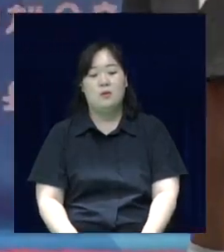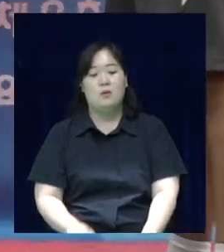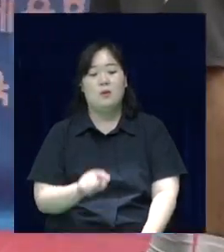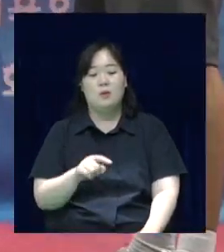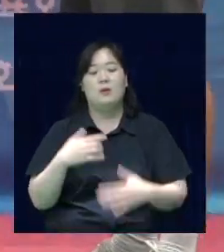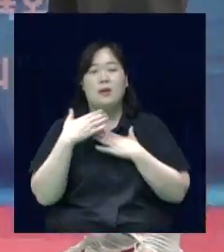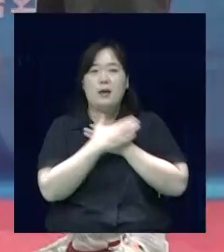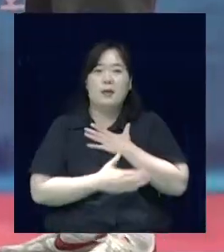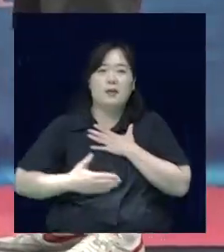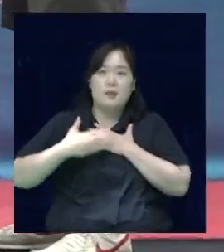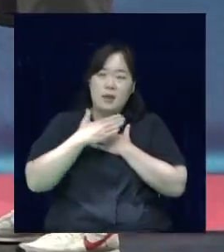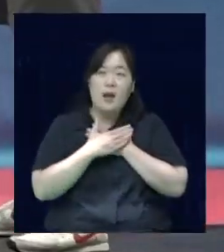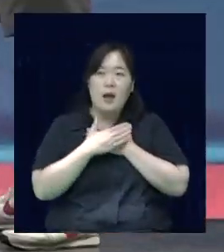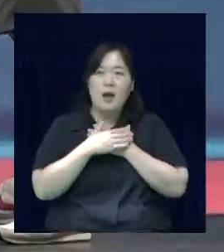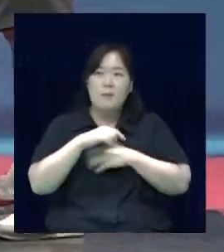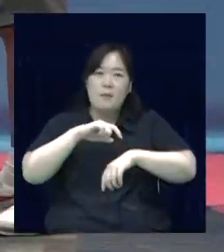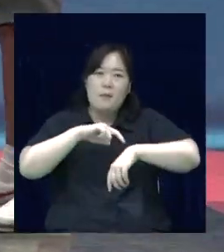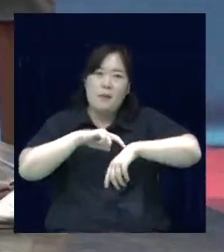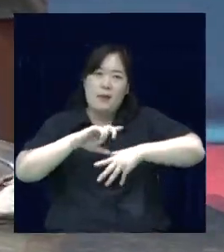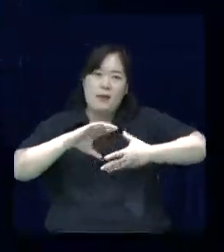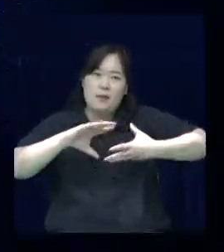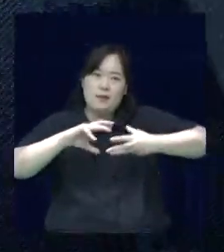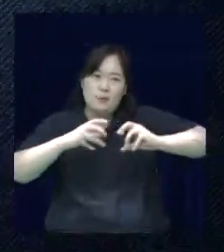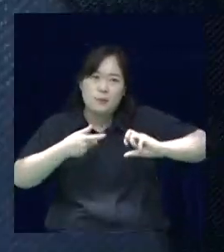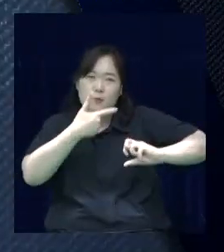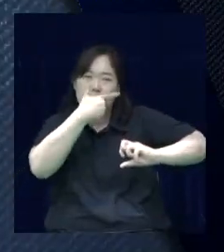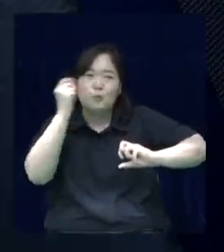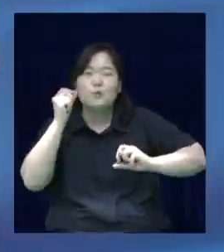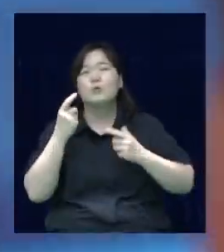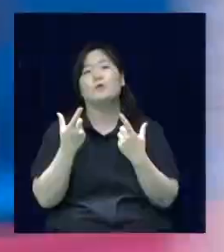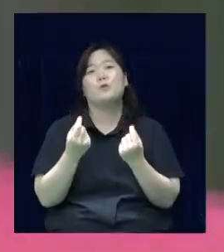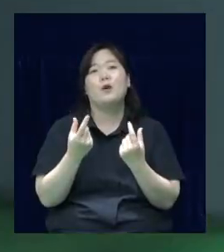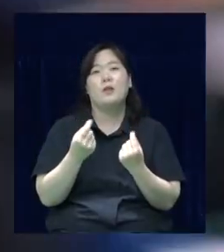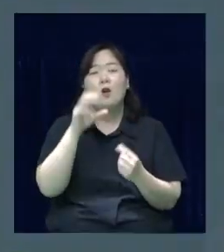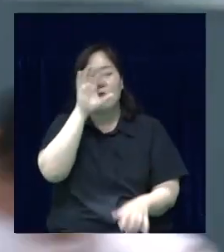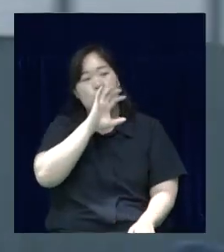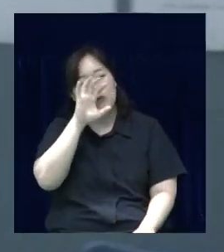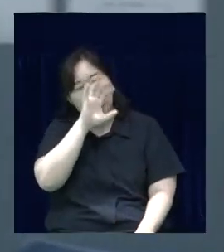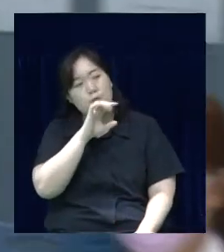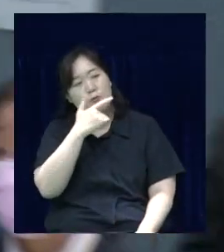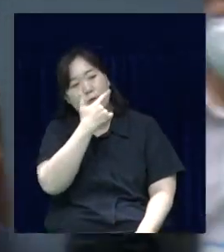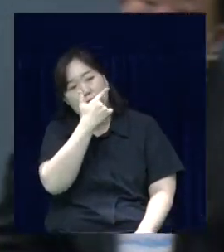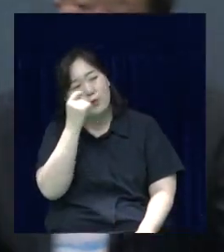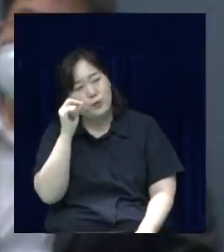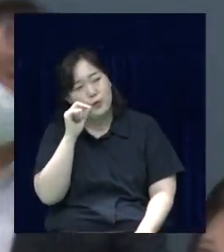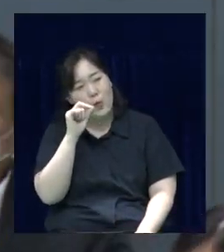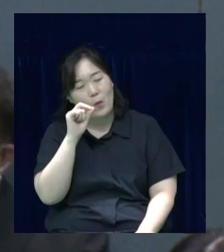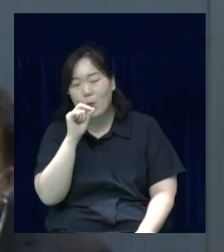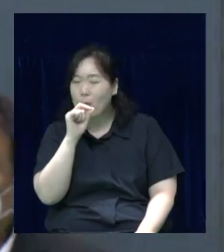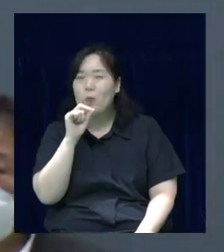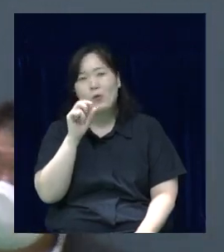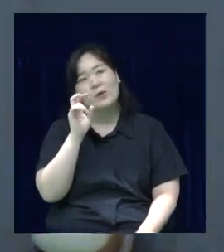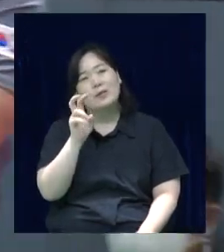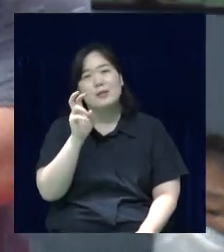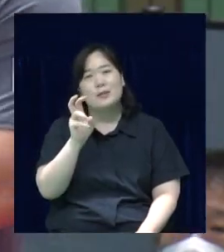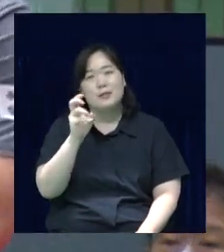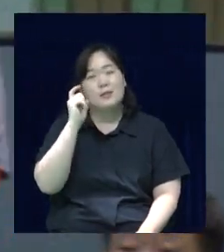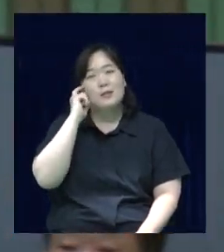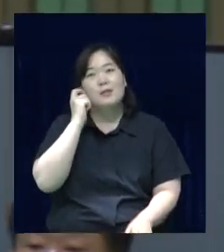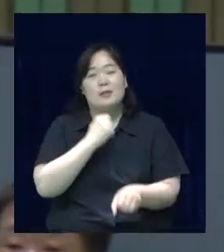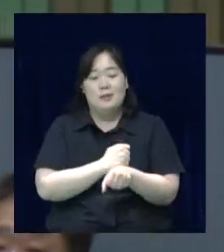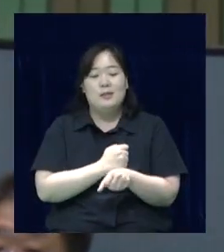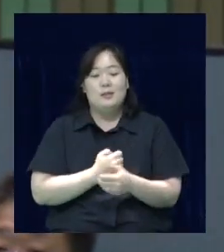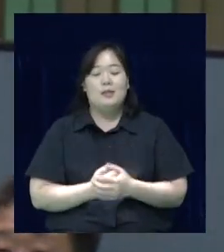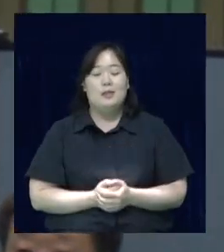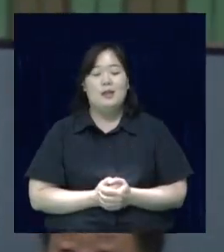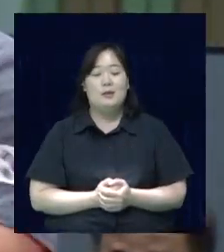조금 부족한 부분도 좀 있거든요. 그렇군요. 그래서 그것은 제가 봤을 때 훈련 기간에 어떤 부족 어떤 시기가 좀 부족하지 않나 기간이.